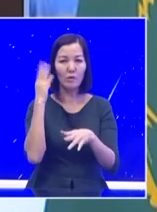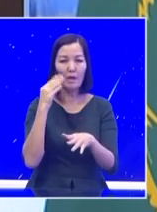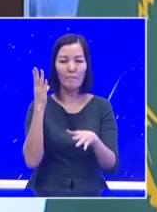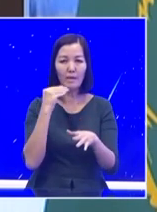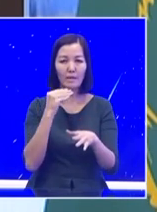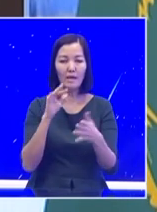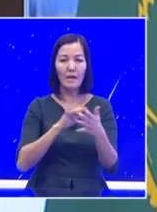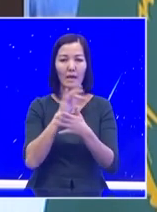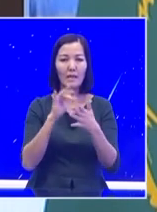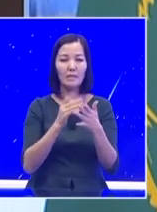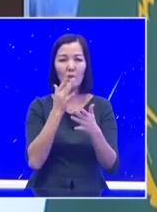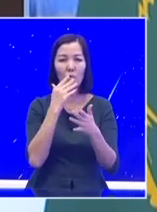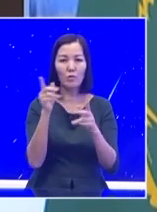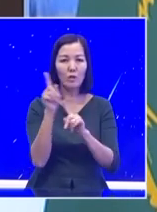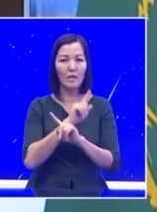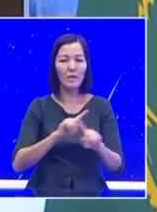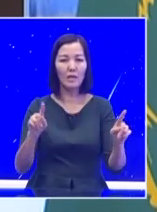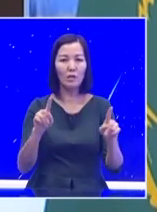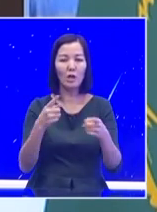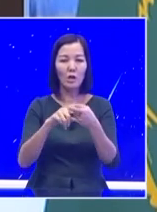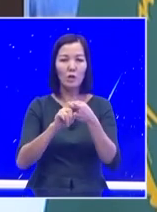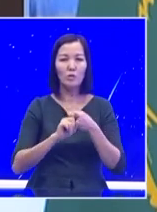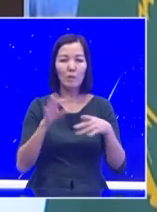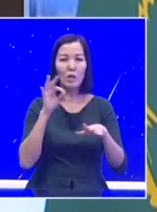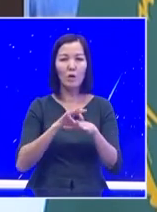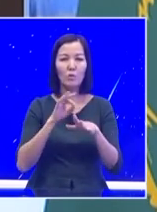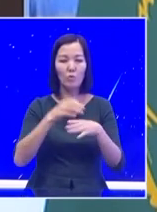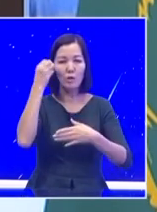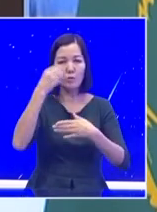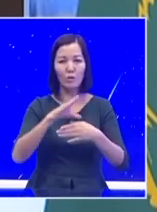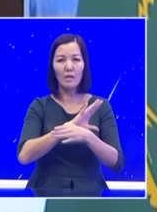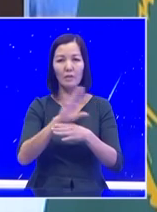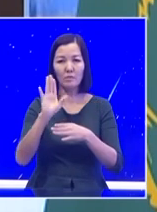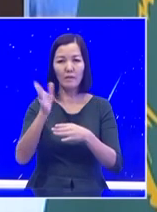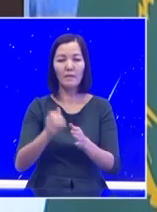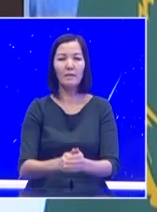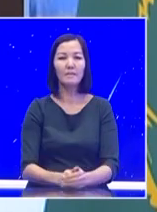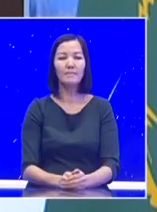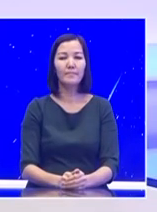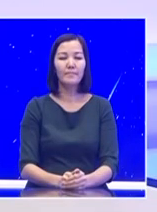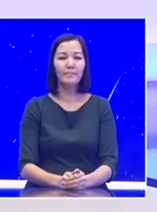Алматыдағы ұлттық ғылыми ерекше жұқпалы аурулар орталығына жіберіледі.